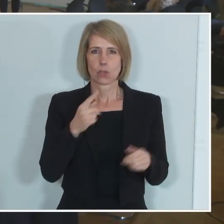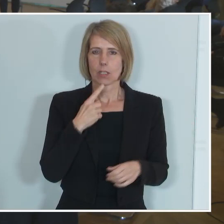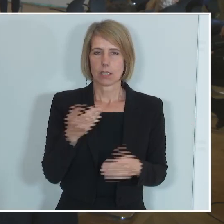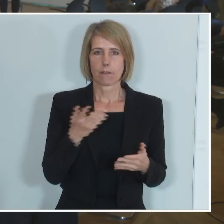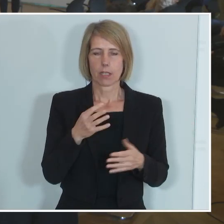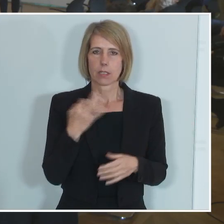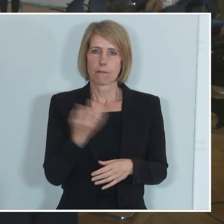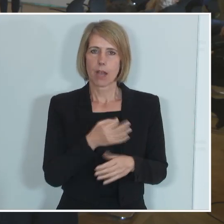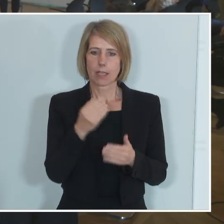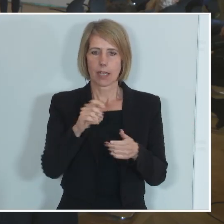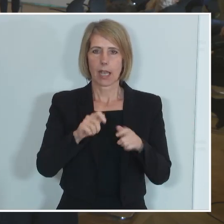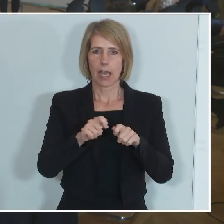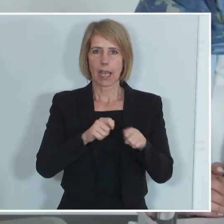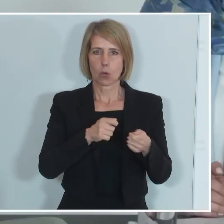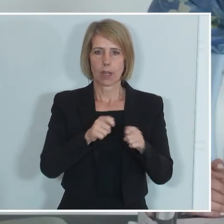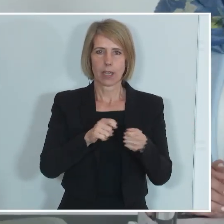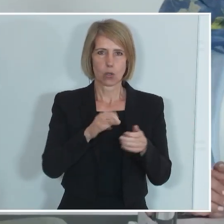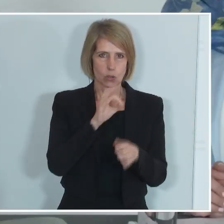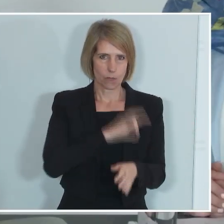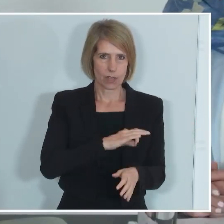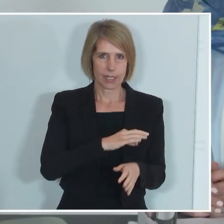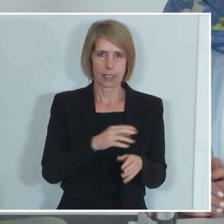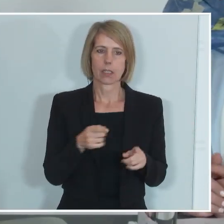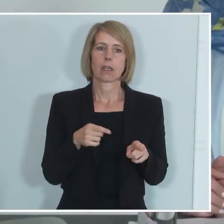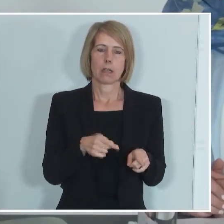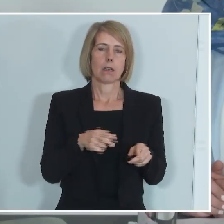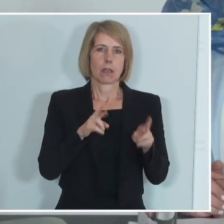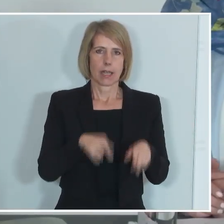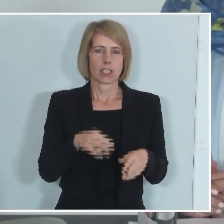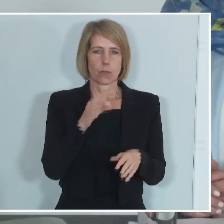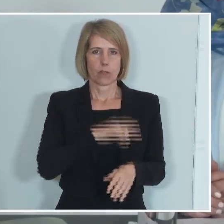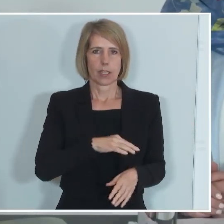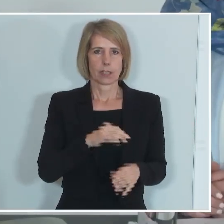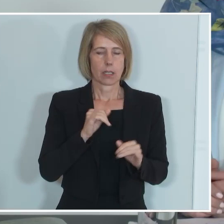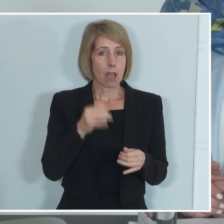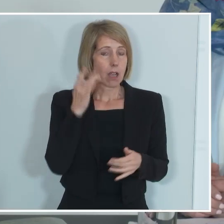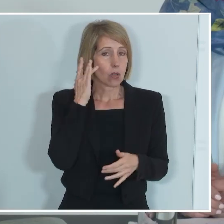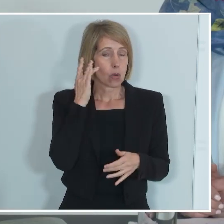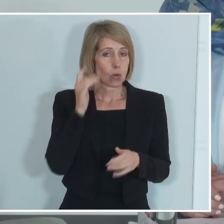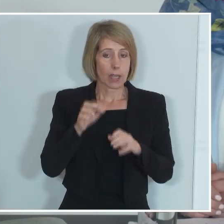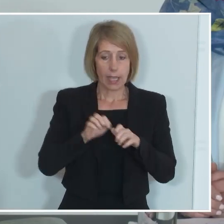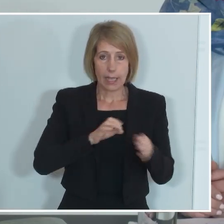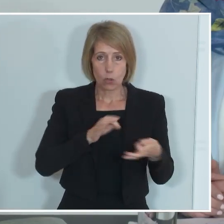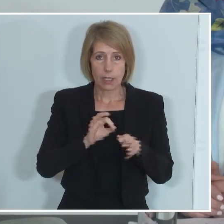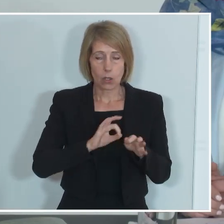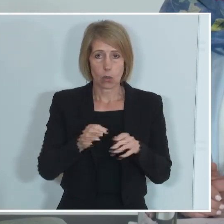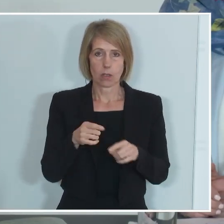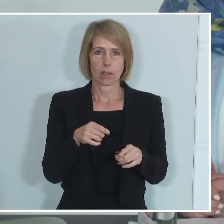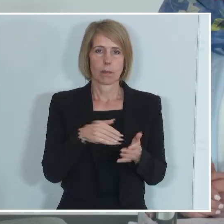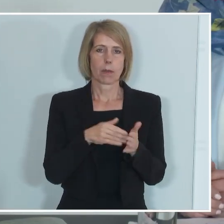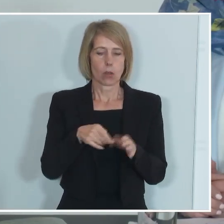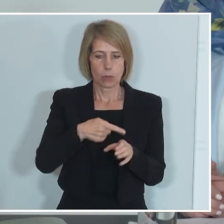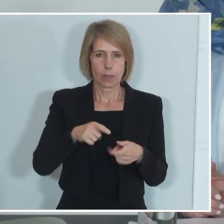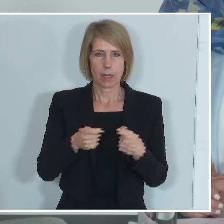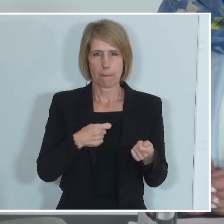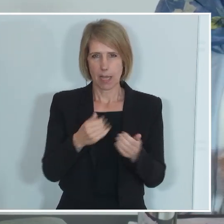Frage der Regulierungspflichten, der Regulierung und der Berichtspflichten. Ich glaube, ich habe es ja auch gesagt, kluge Regulierung. Also es ist klar, dass der Binnenmarkt Regeln braucht, dass er